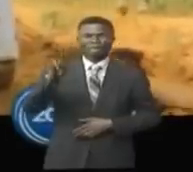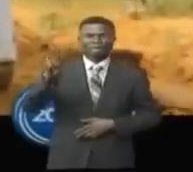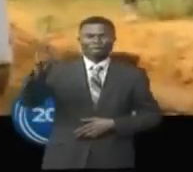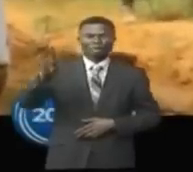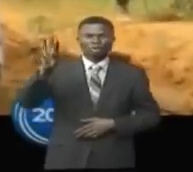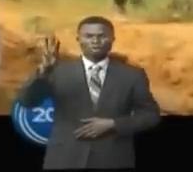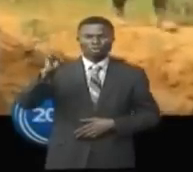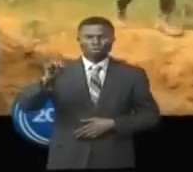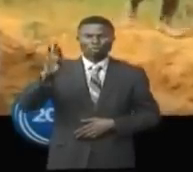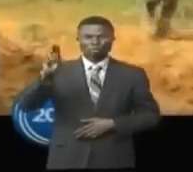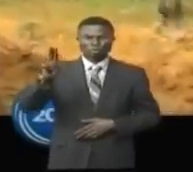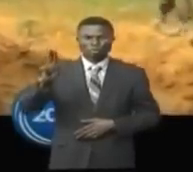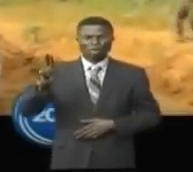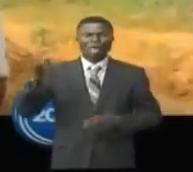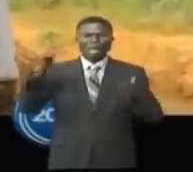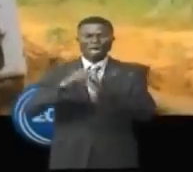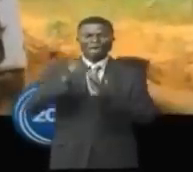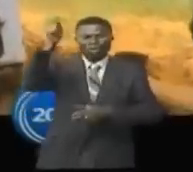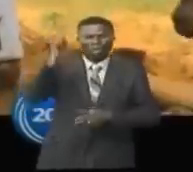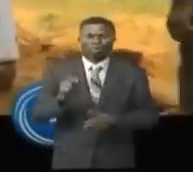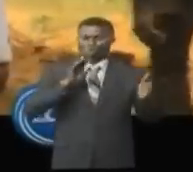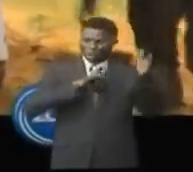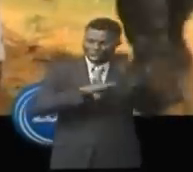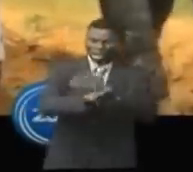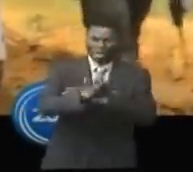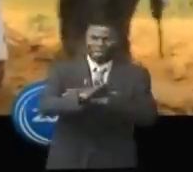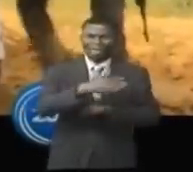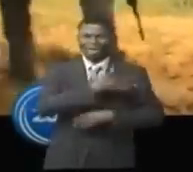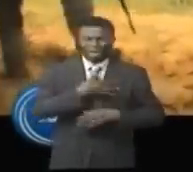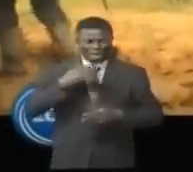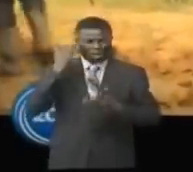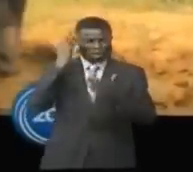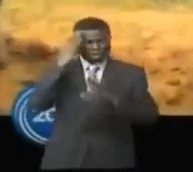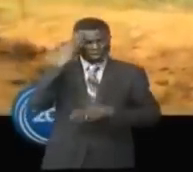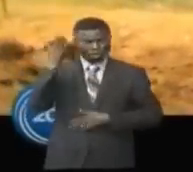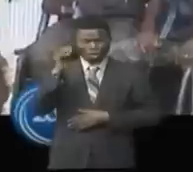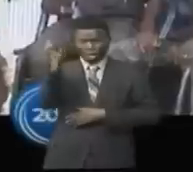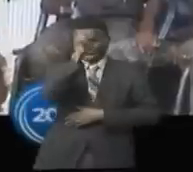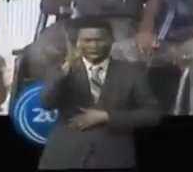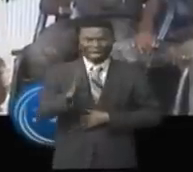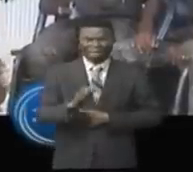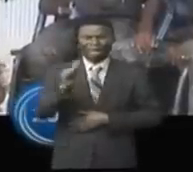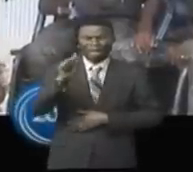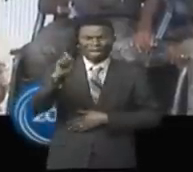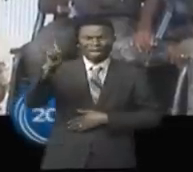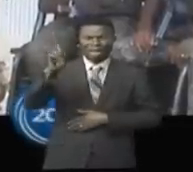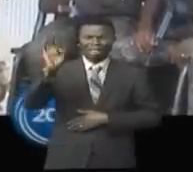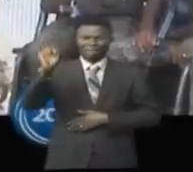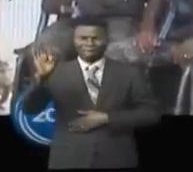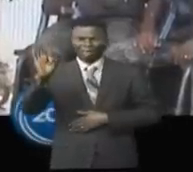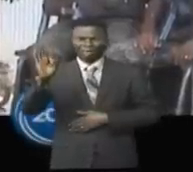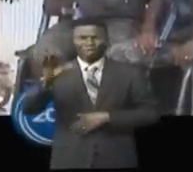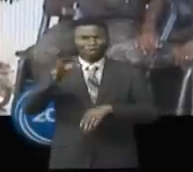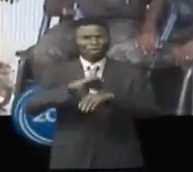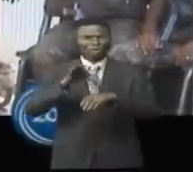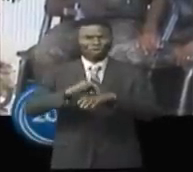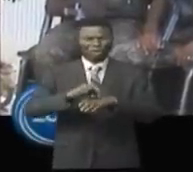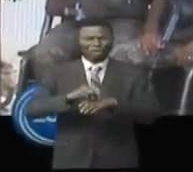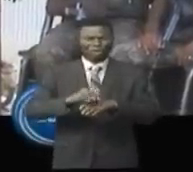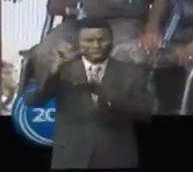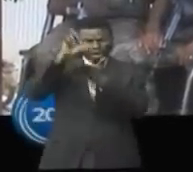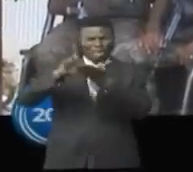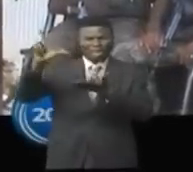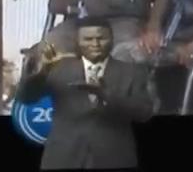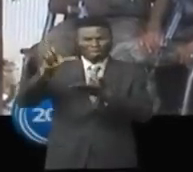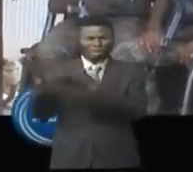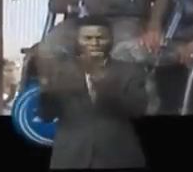Ceci après l'incursion de hommes armés identifiés aux terroristes ADF. Occasion pour le lieutenant Jules Ngongo, porte-parole